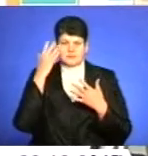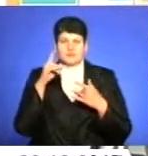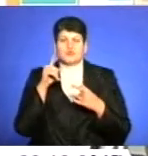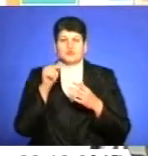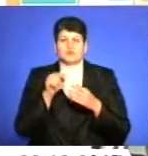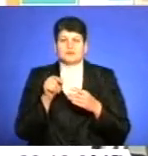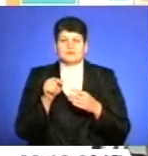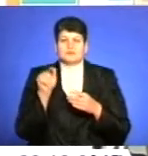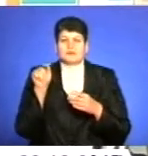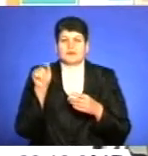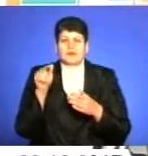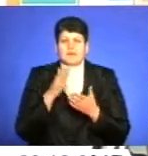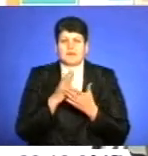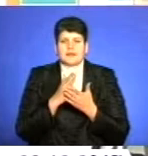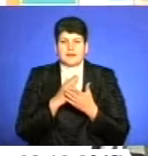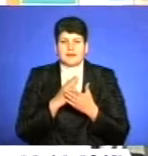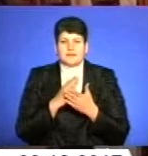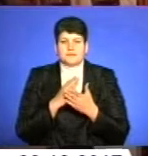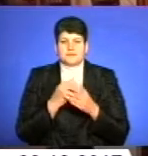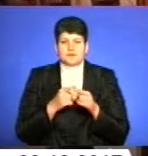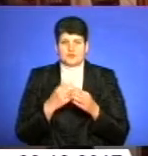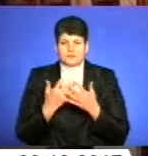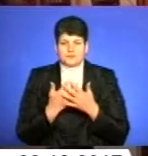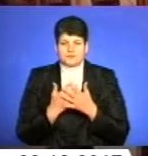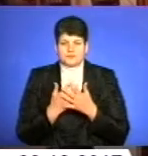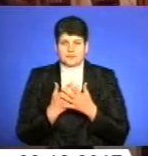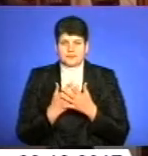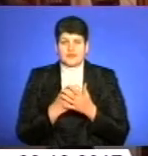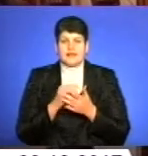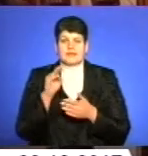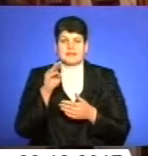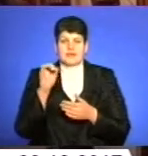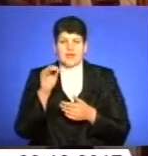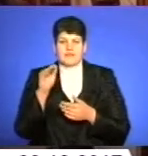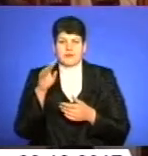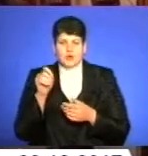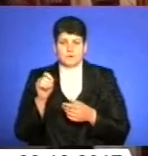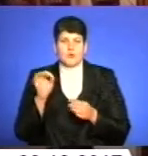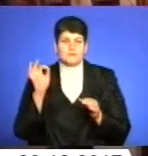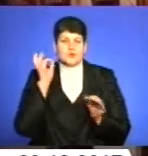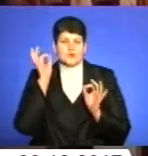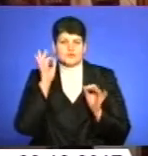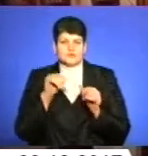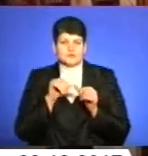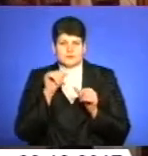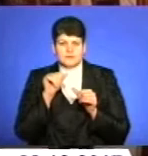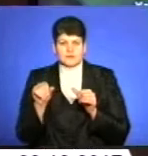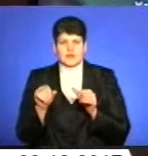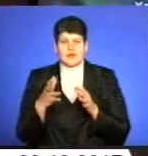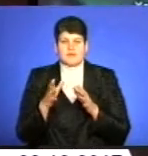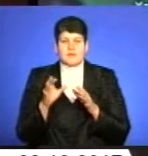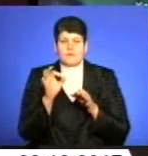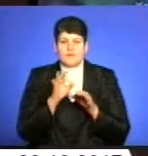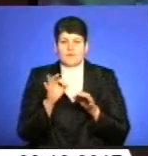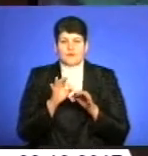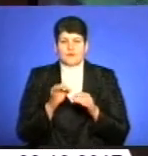там є у цьому фільмі. Тифлокоментування, або ж окрема звукова доріжка із закадровим описом подій та